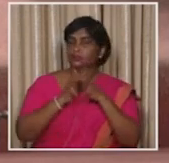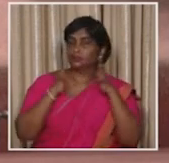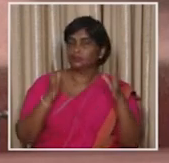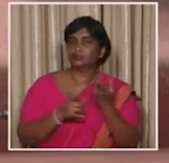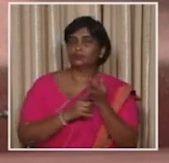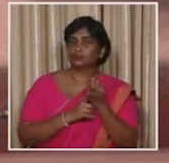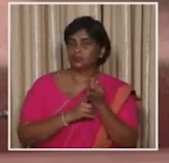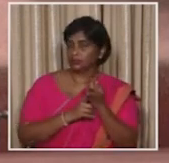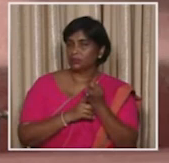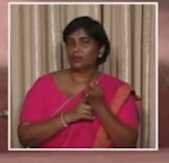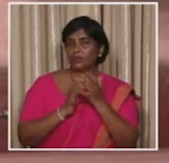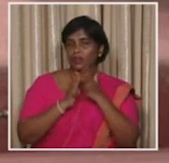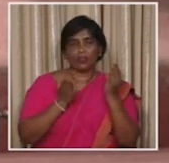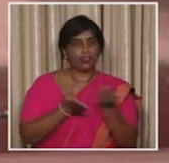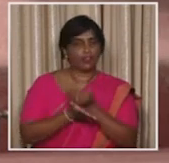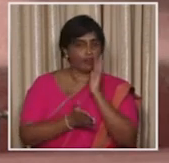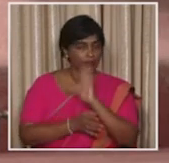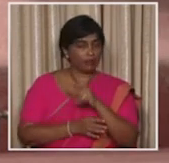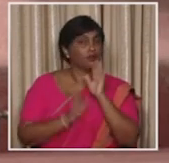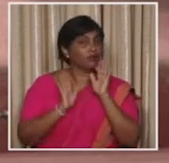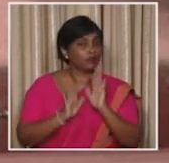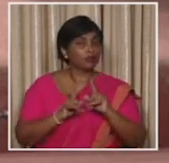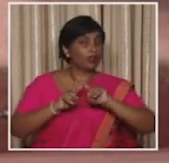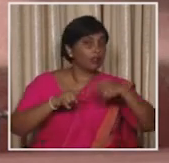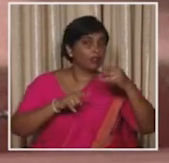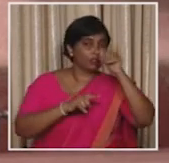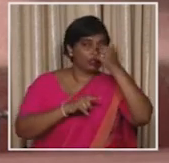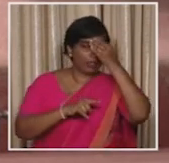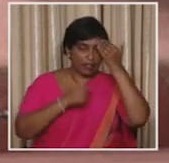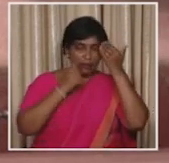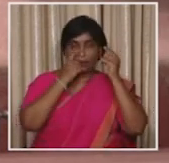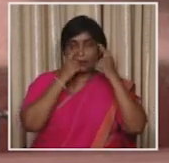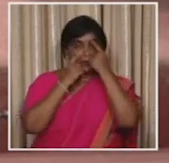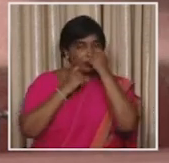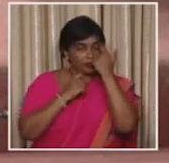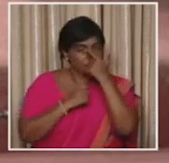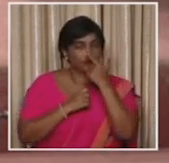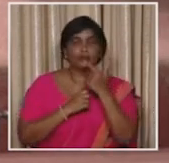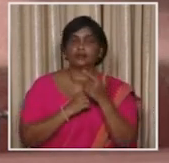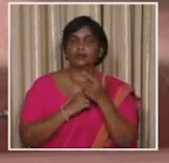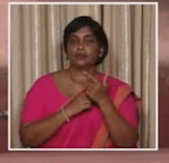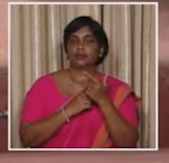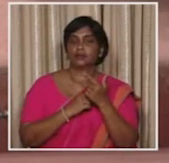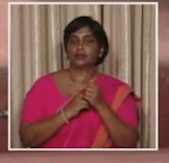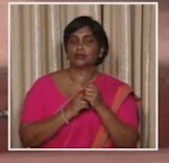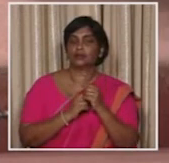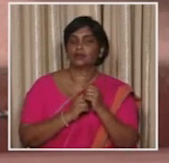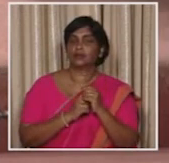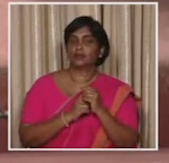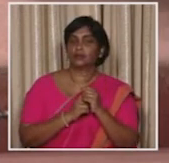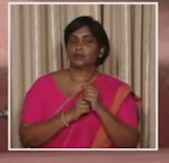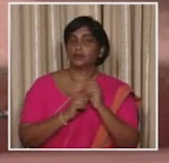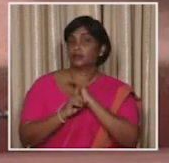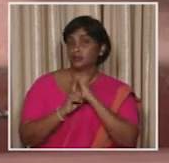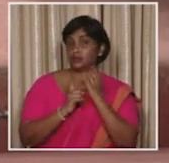இந்து இஸ்லாமிய கிறிஸ்தவ கலாச்சார விடயங்களை விடுத்து கூடுதலாக